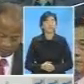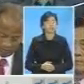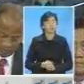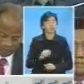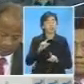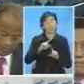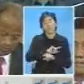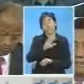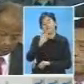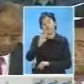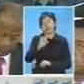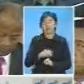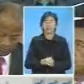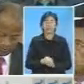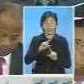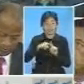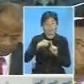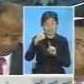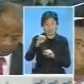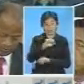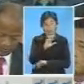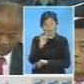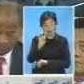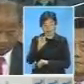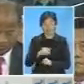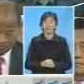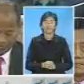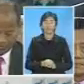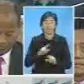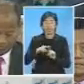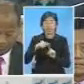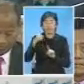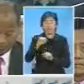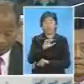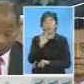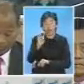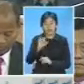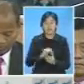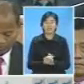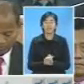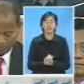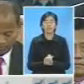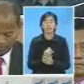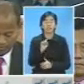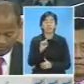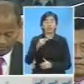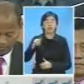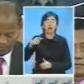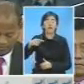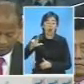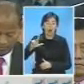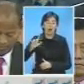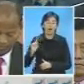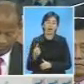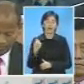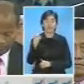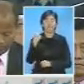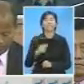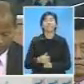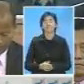ที่8ตุลาคมครับเป็นวันที่สปป.นั้นได้เปิดขึ้นวันแรกก็มีท่